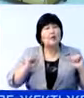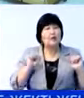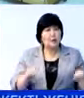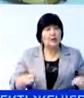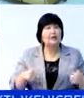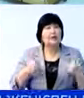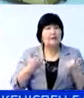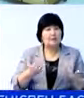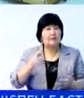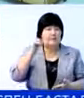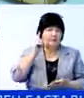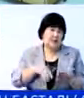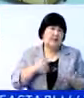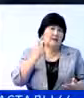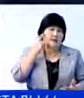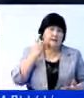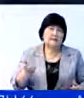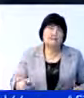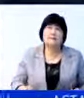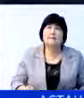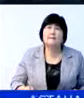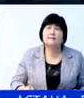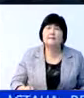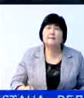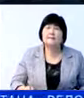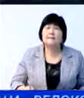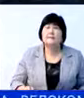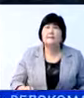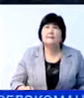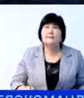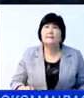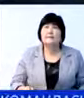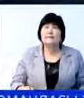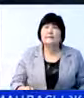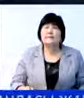деген сенім бар. Айнұр Тұңғышбаева, Сырым Өтегенов, Қанат Махамбетов, Қызылорда телеарнасы.